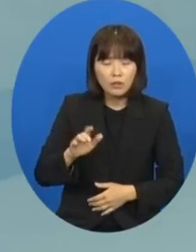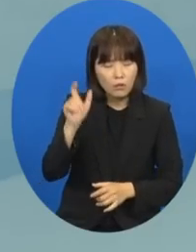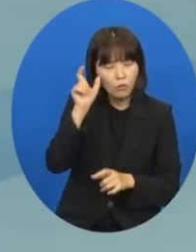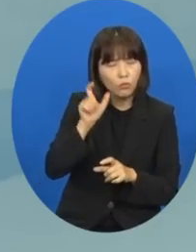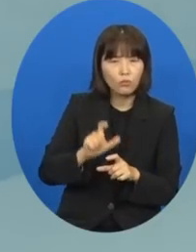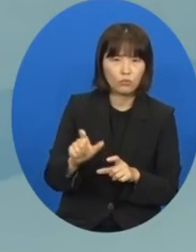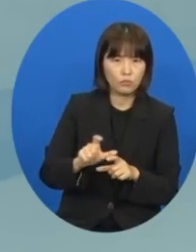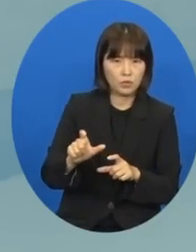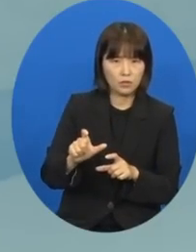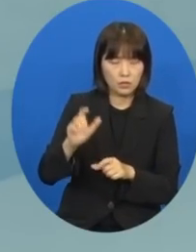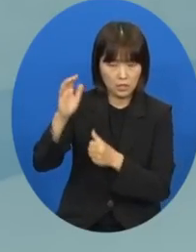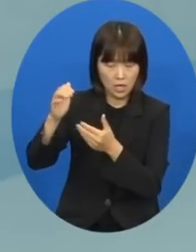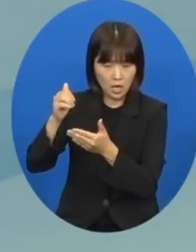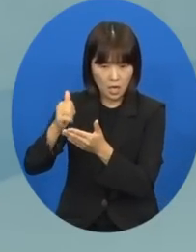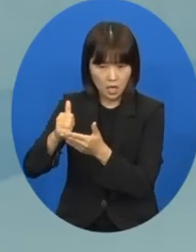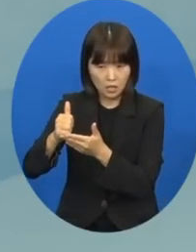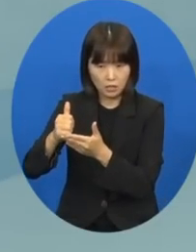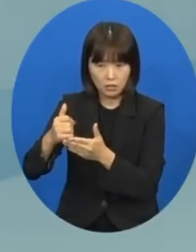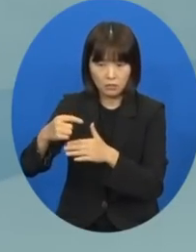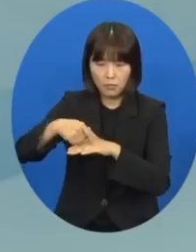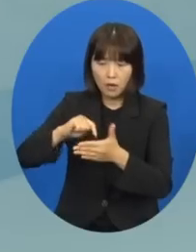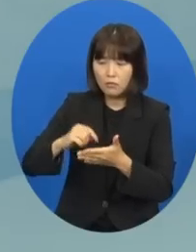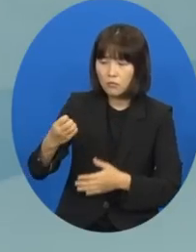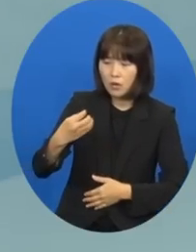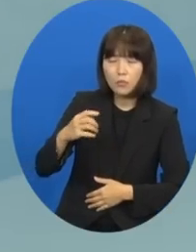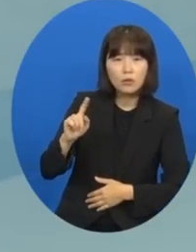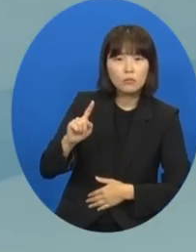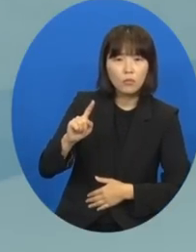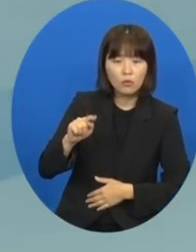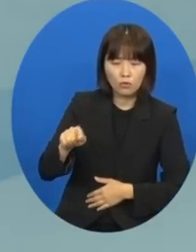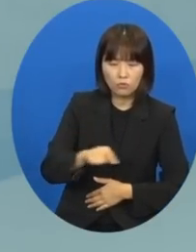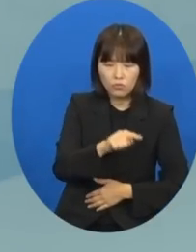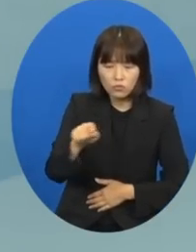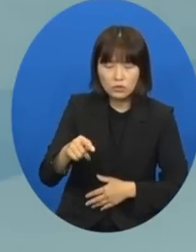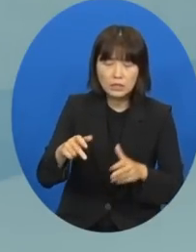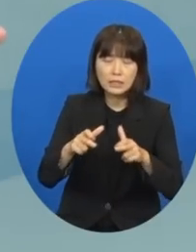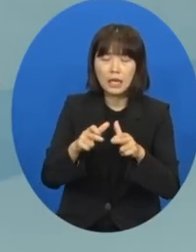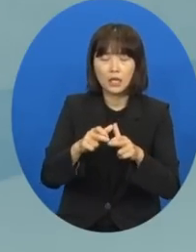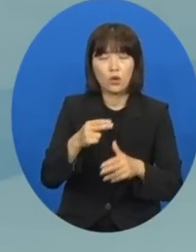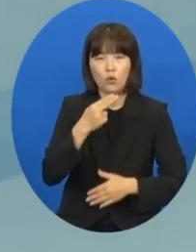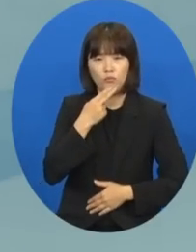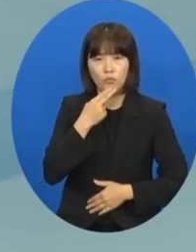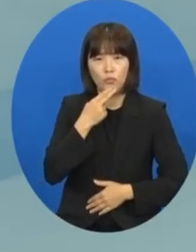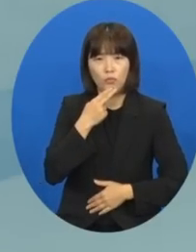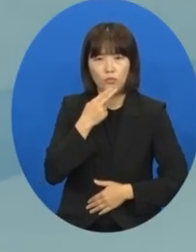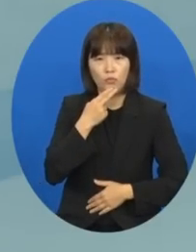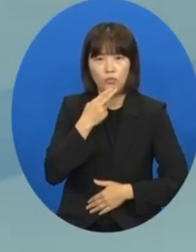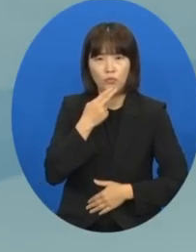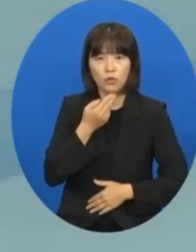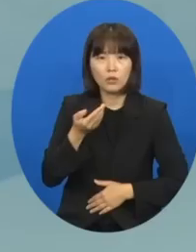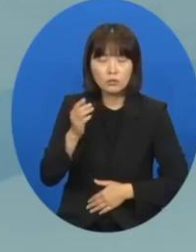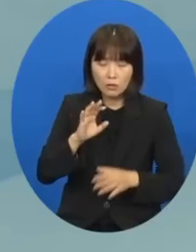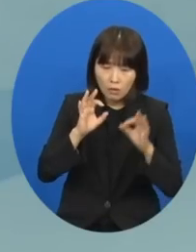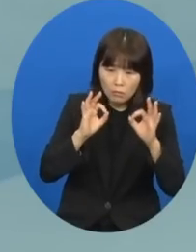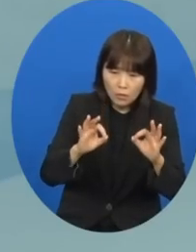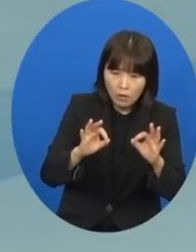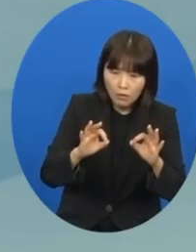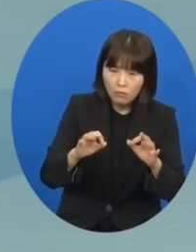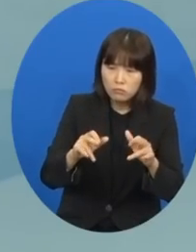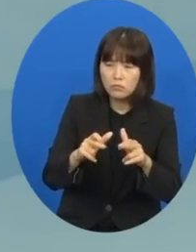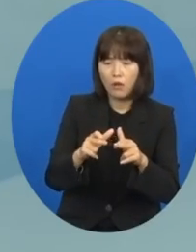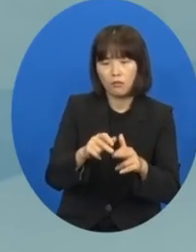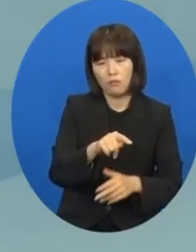거예요. 하나님은 이 아이들이 정상적인 아이래요. 근데 보이는 것은 정상이 아닌